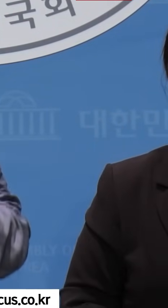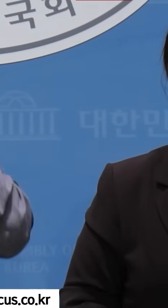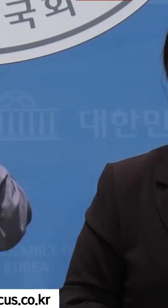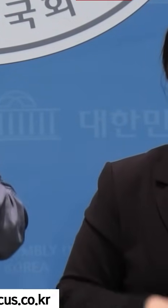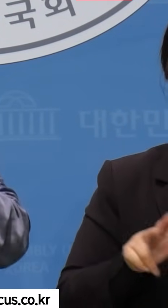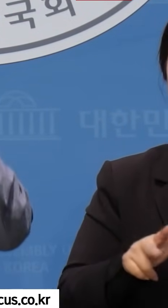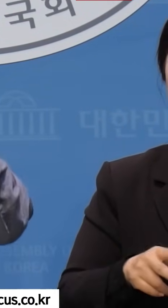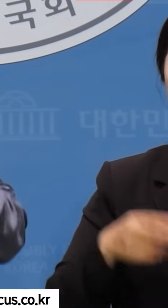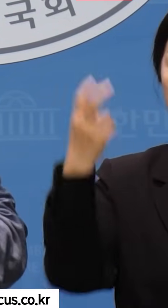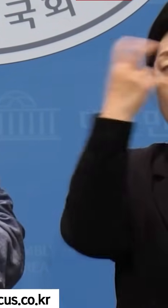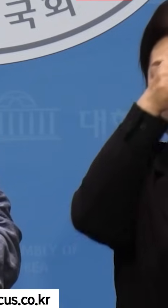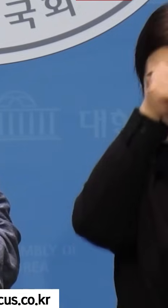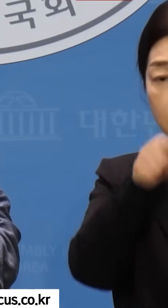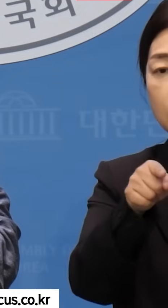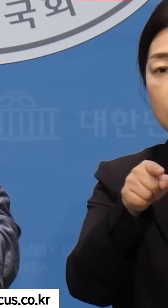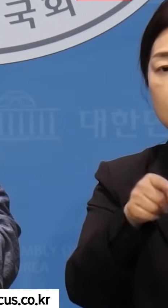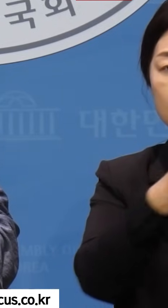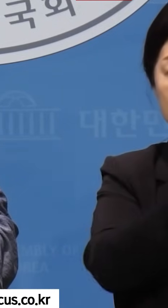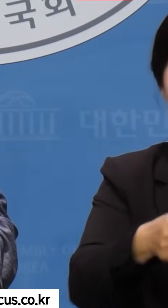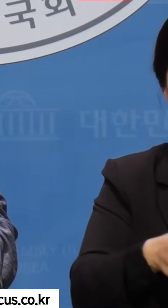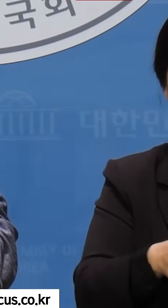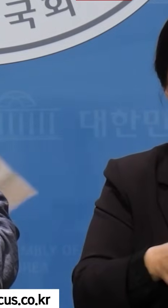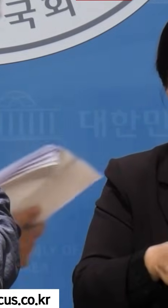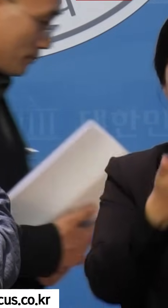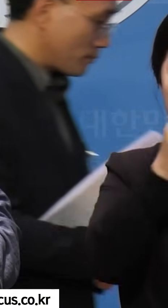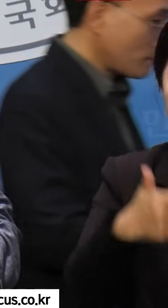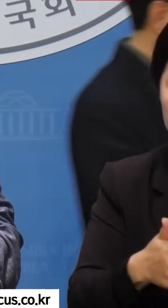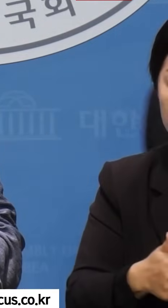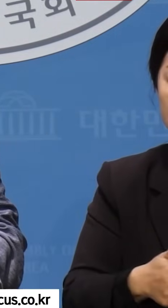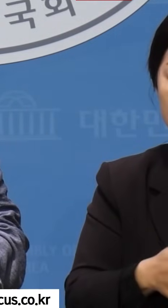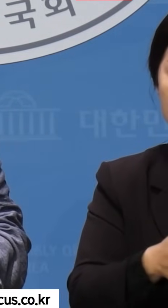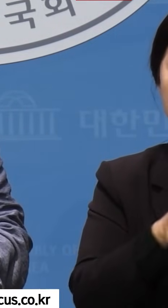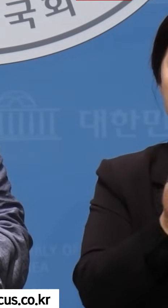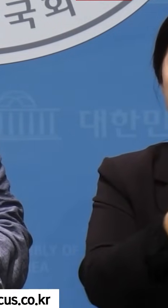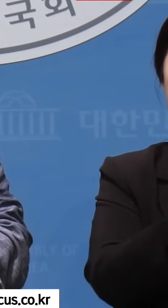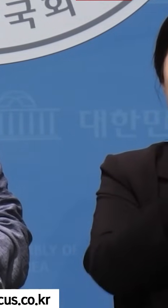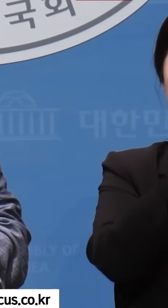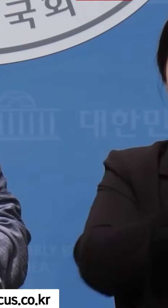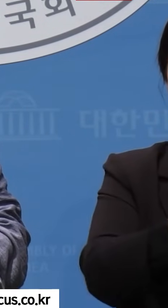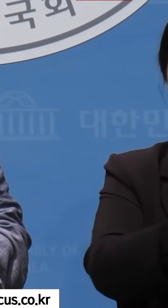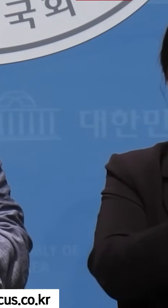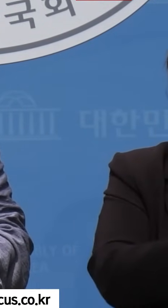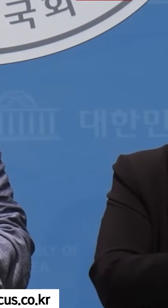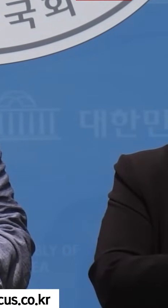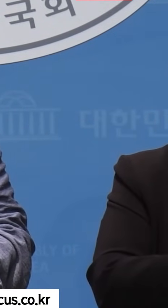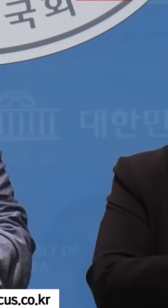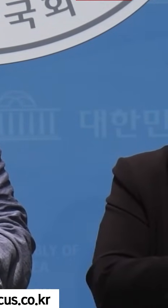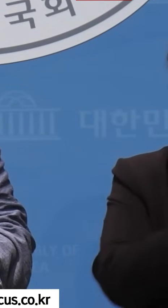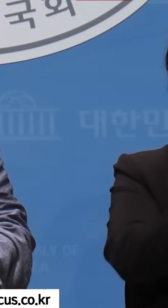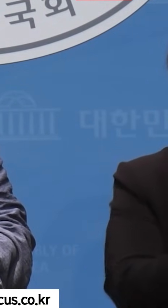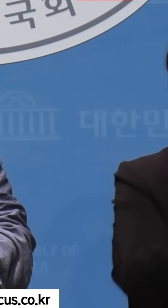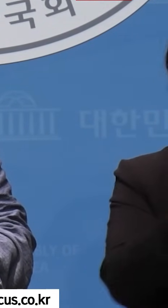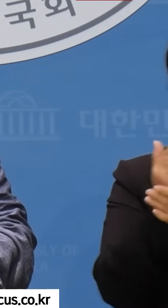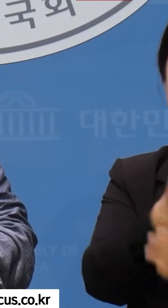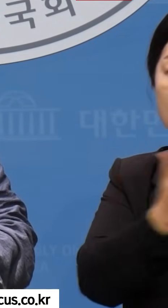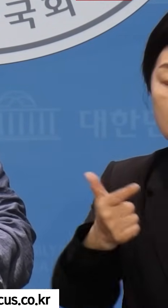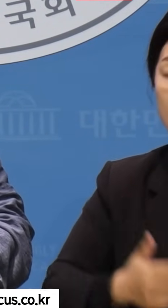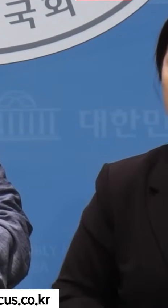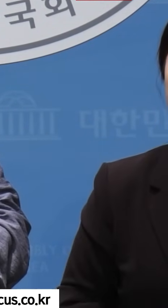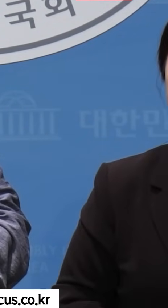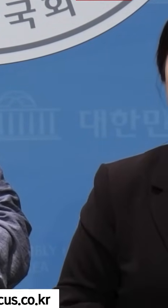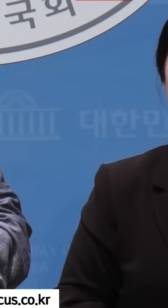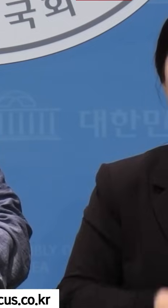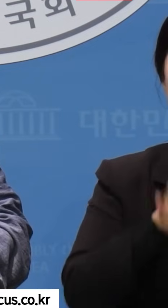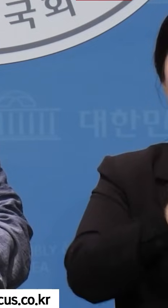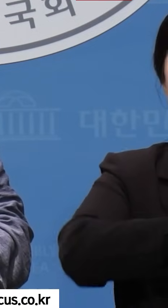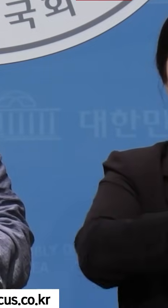있습니까? 윤석열, 김건희, 한동훈 일가의 본부장 가비리 얼마나 심각하고 얼마나 많이 터져나옵니까? 잔고 조작,